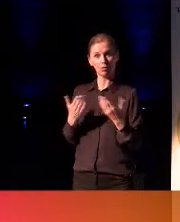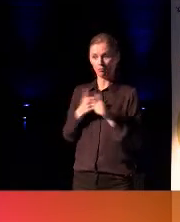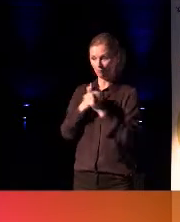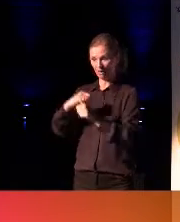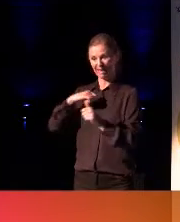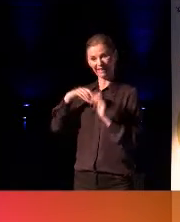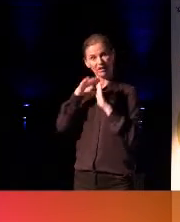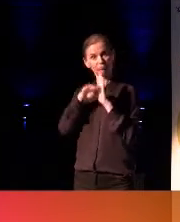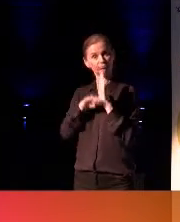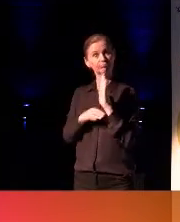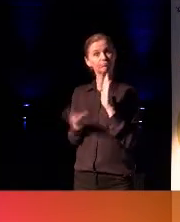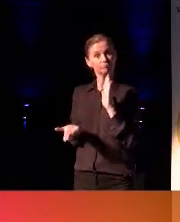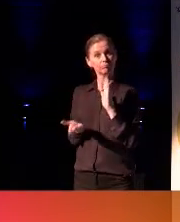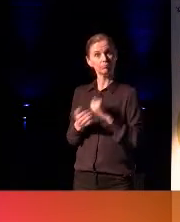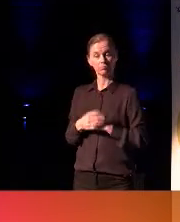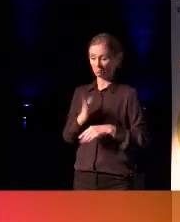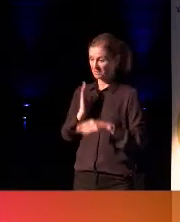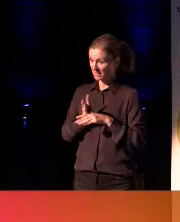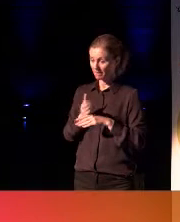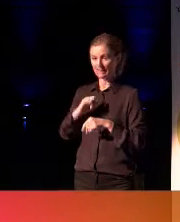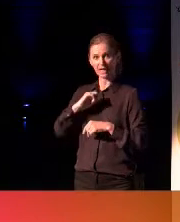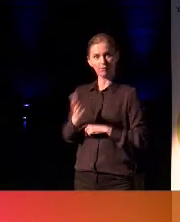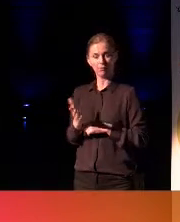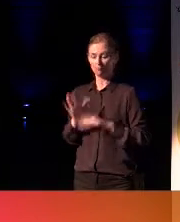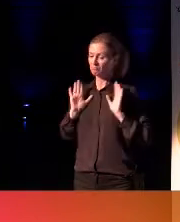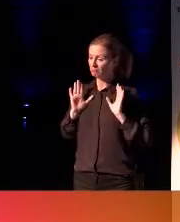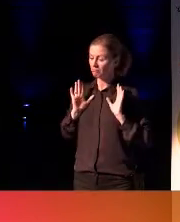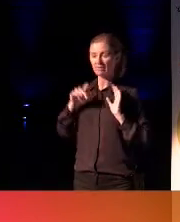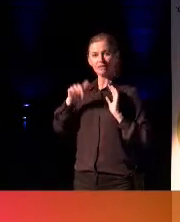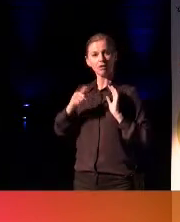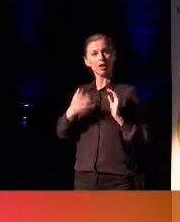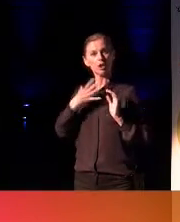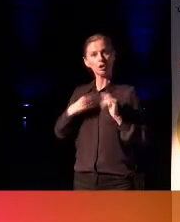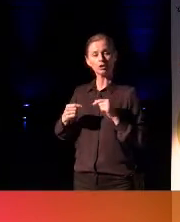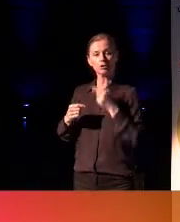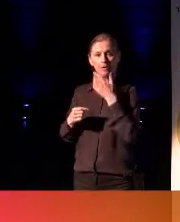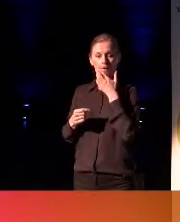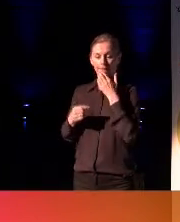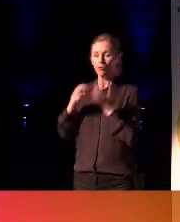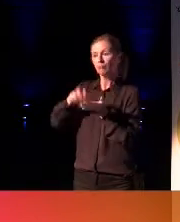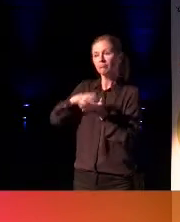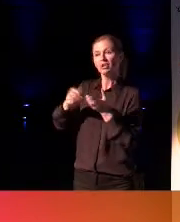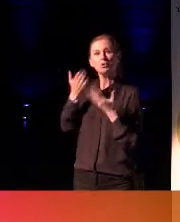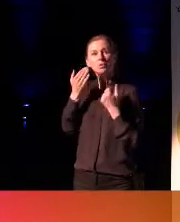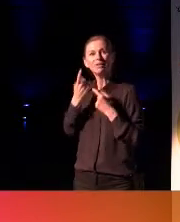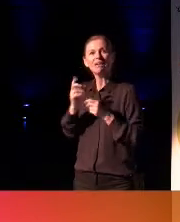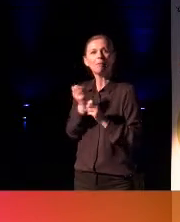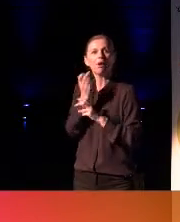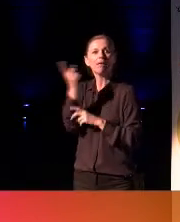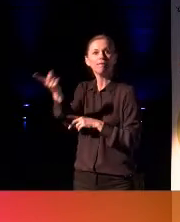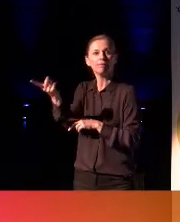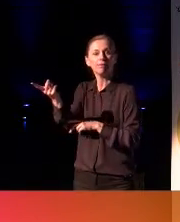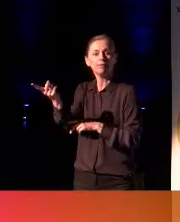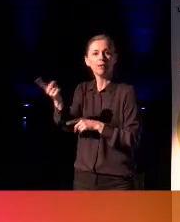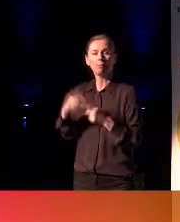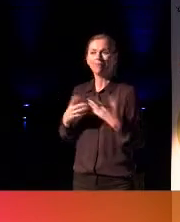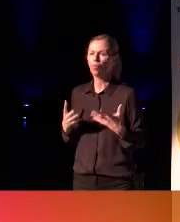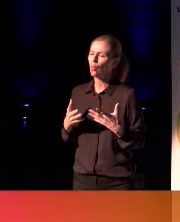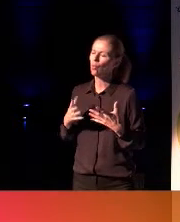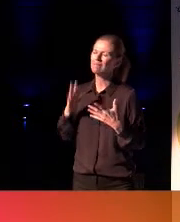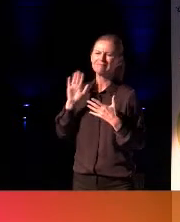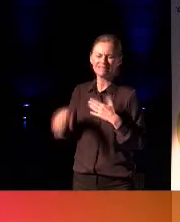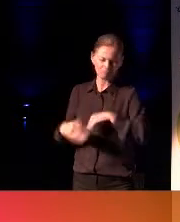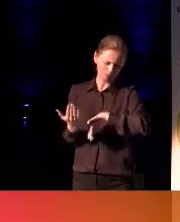premisser. Kan bestemme seg for at i dag har lyst til å gå den turen til parken eller gjøre det. Men så ofte sånn at man må sitte og